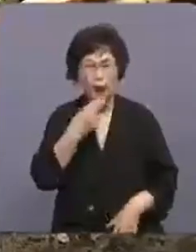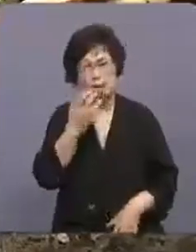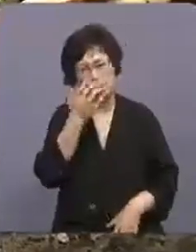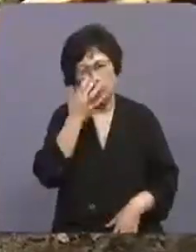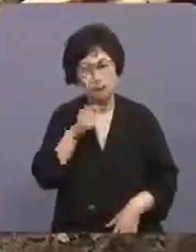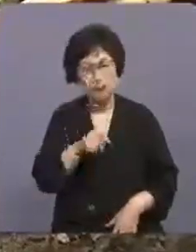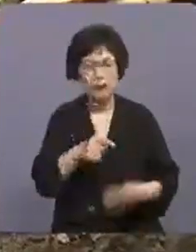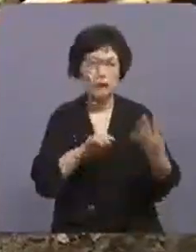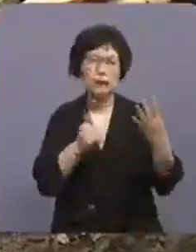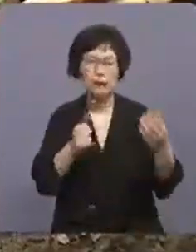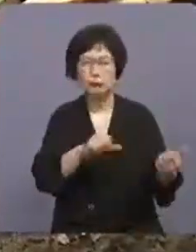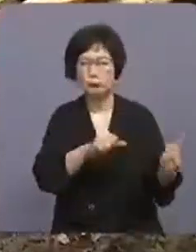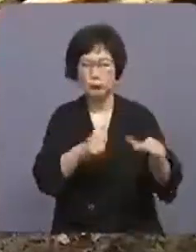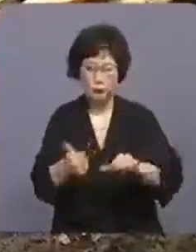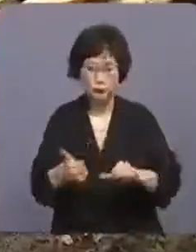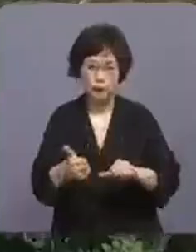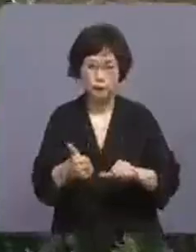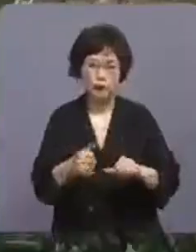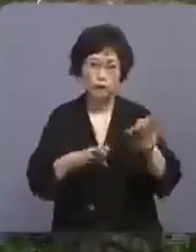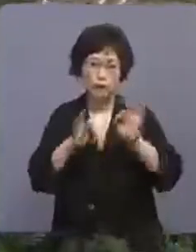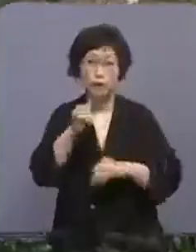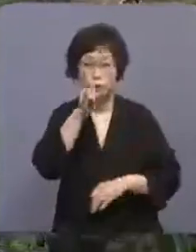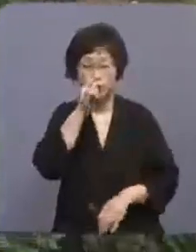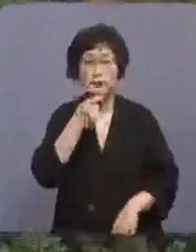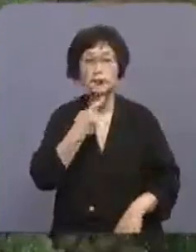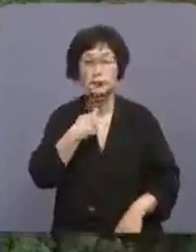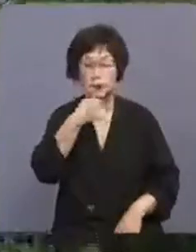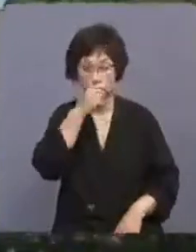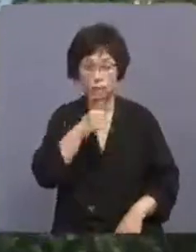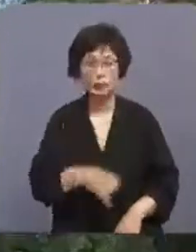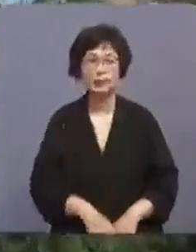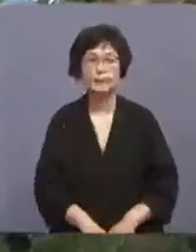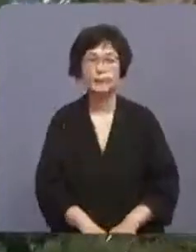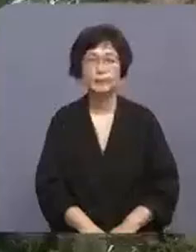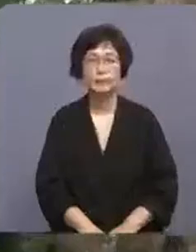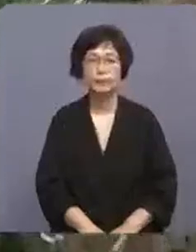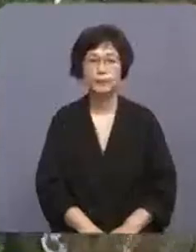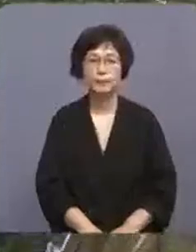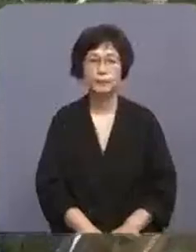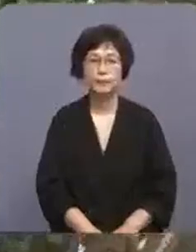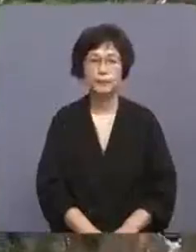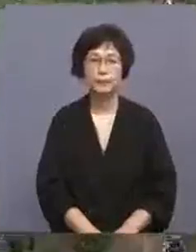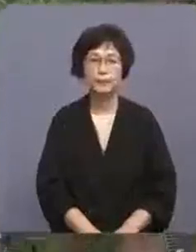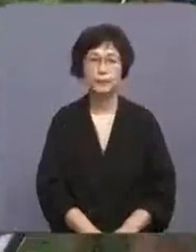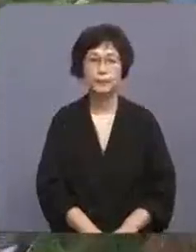관리해오다 4명이 숨지는 참사로 이어졌습니다 KBS 뉴스 김옥천입니다